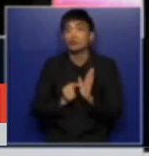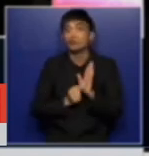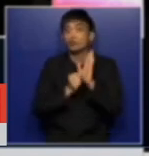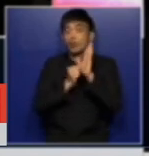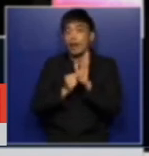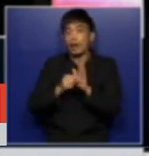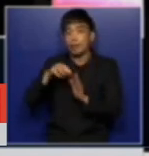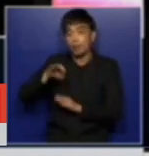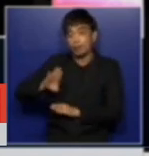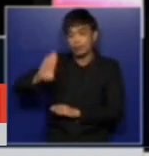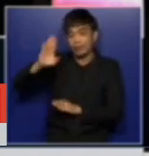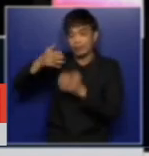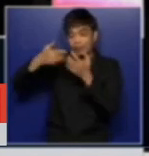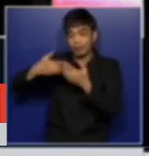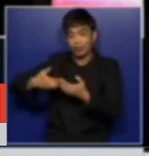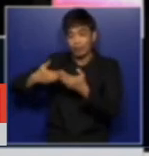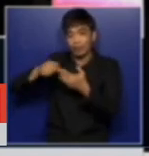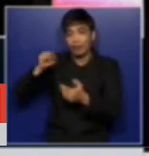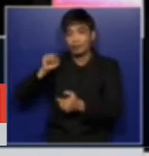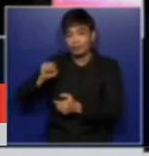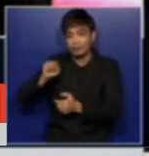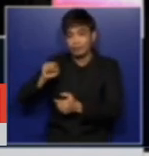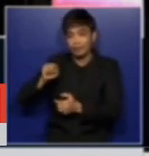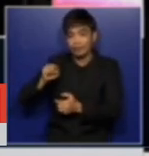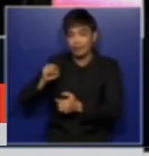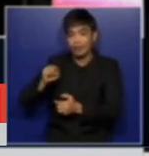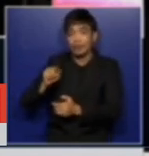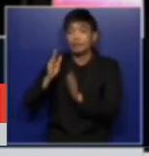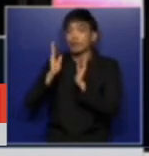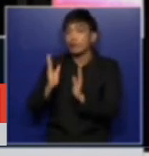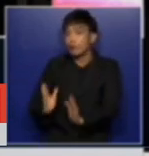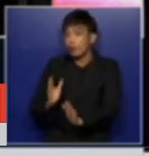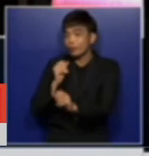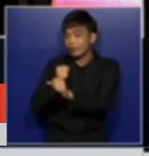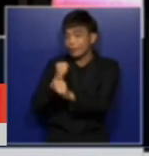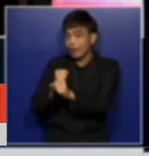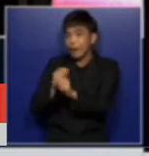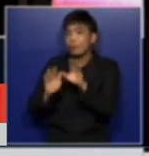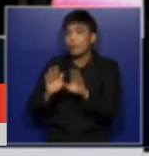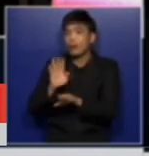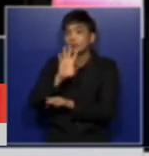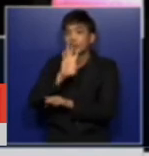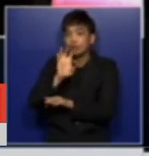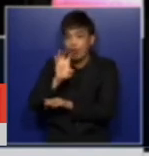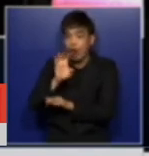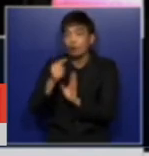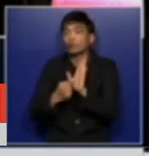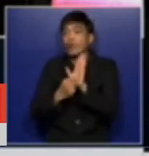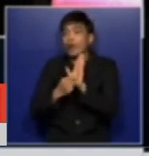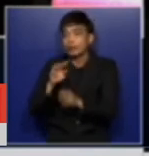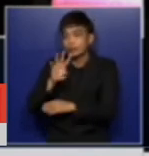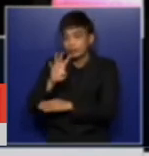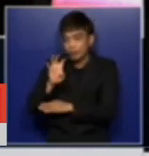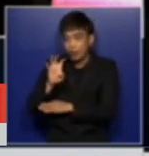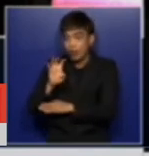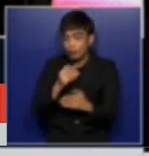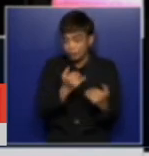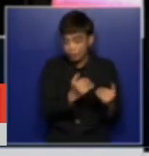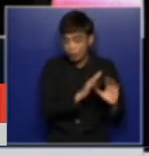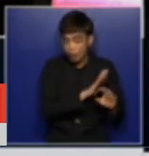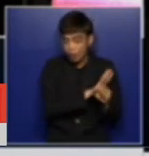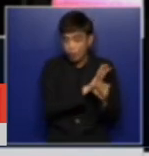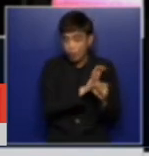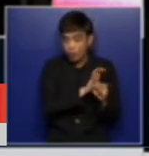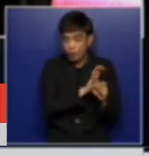รมสักโรงหนึ่งซึ่งมีผู้ใช้แรงงานสัก400คน ตอนนี้เมื่อโควิด19